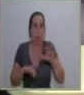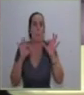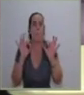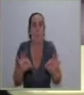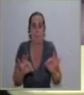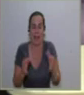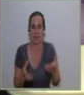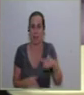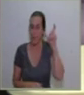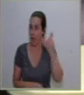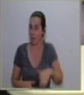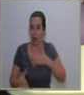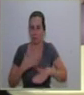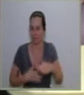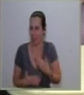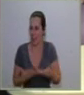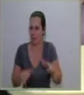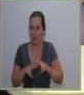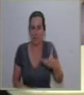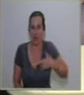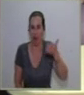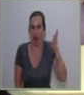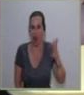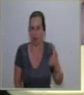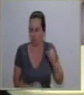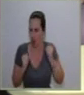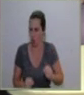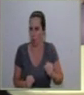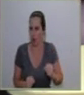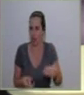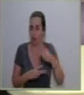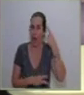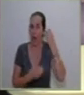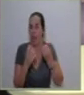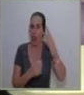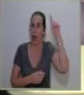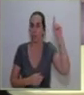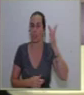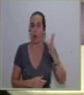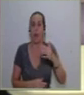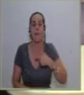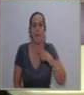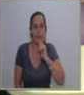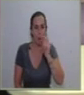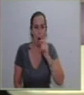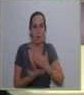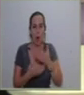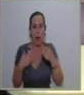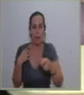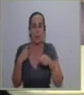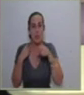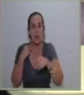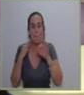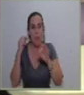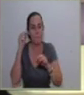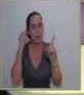זה לא בחיים, היא בן אדם ממש נחמד. אין סיכוי, כזה רוע, אין סיכוי שהוא לא בחיים. אי אפשר להמציא כזה רוע, ואני ברעיון הזה הולך להוכיח לך שנואל היא